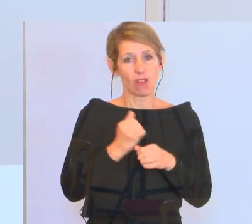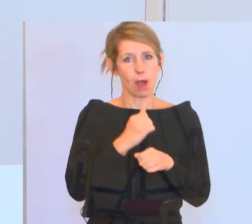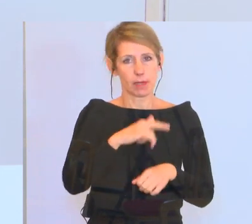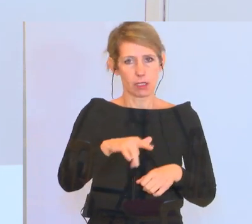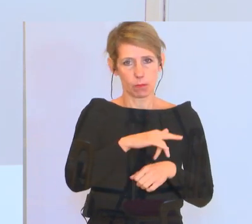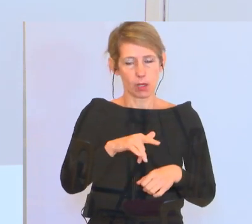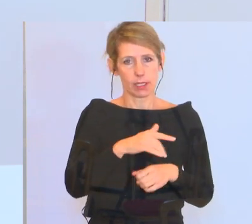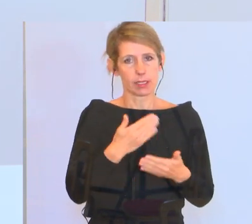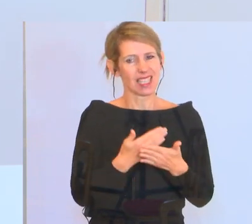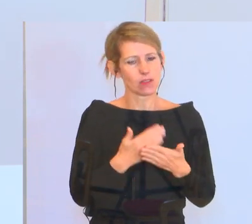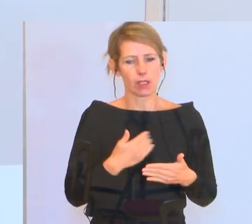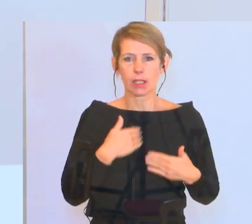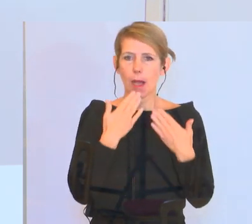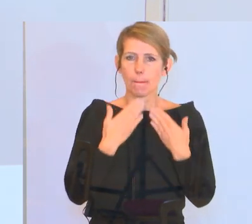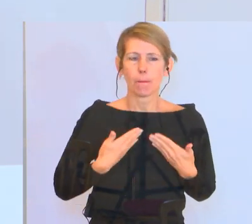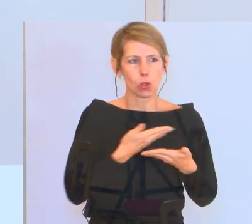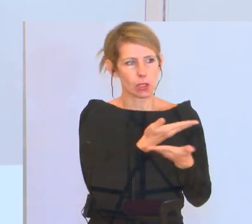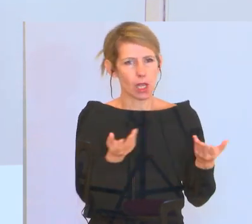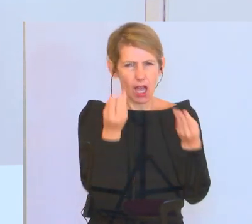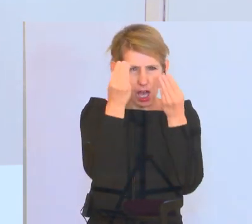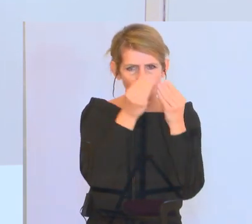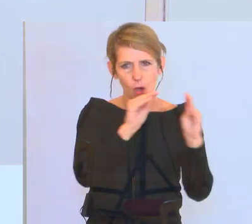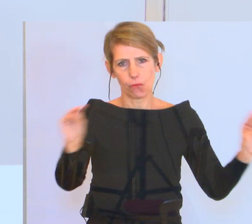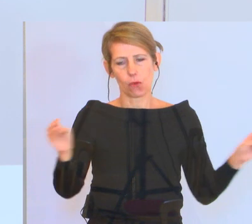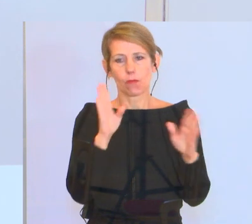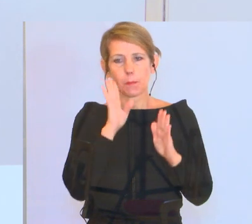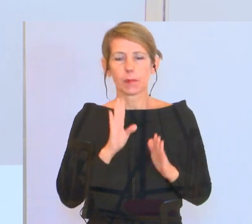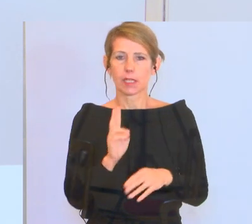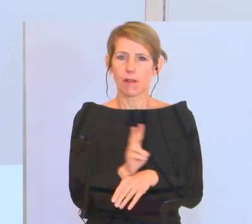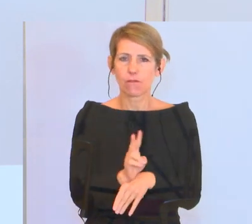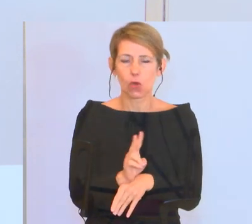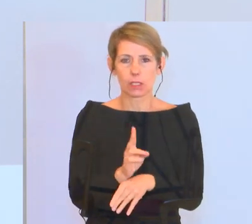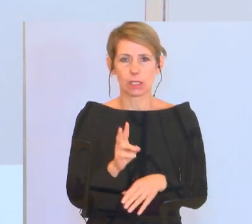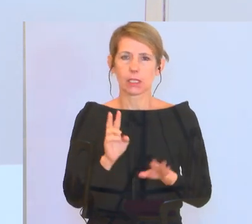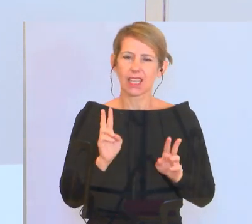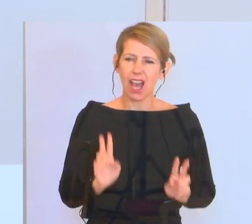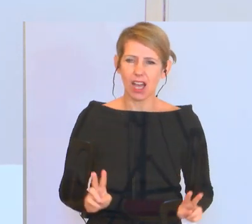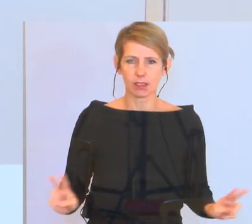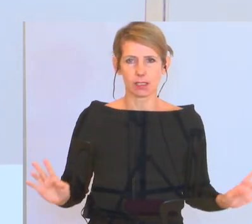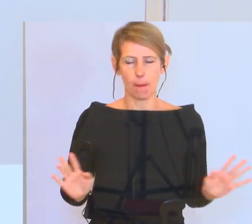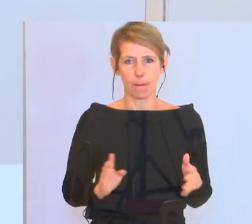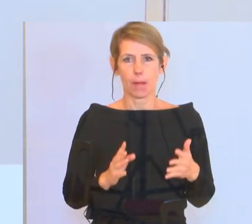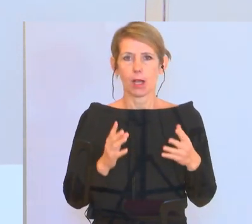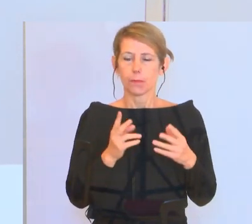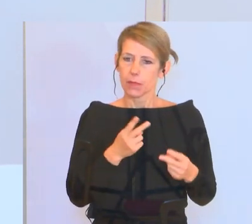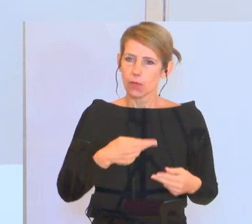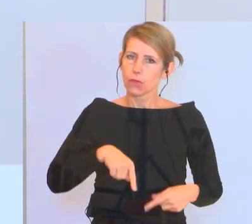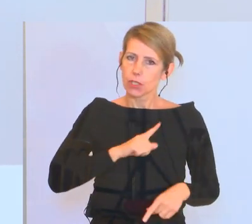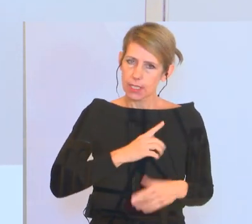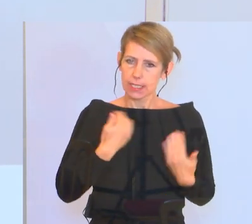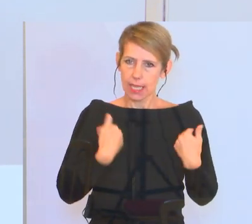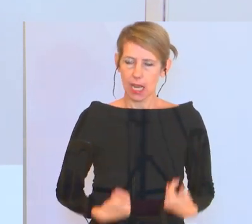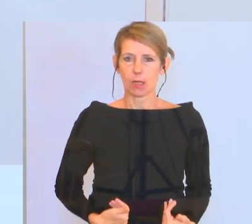Österreich. Deshalb möchte ich auch alle aufrufen, vorsichtig und achtsam zu sein, diese Verantwortung für sich selbst